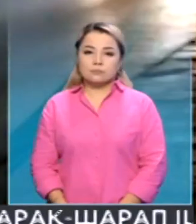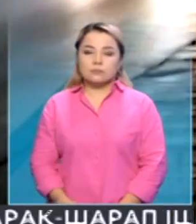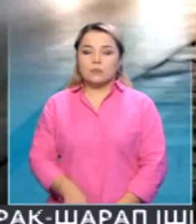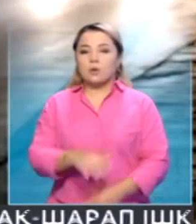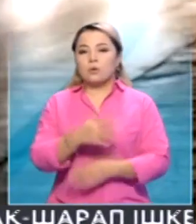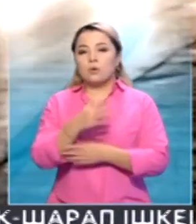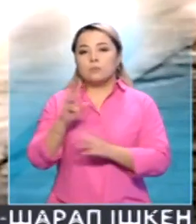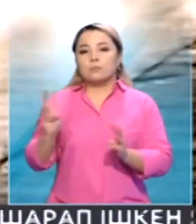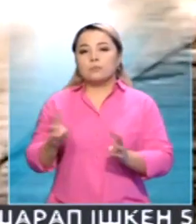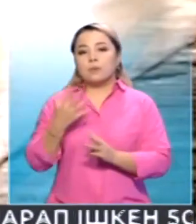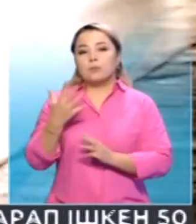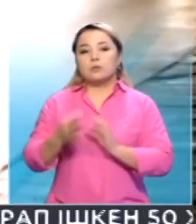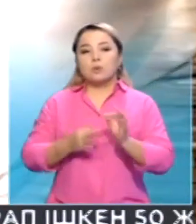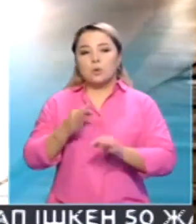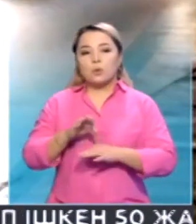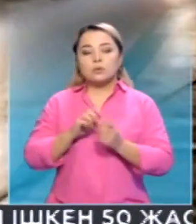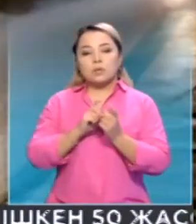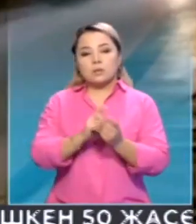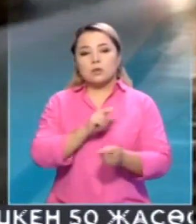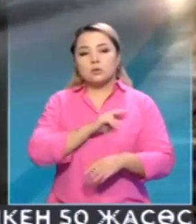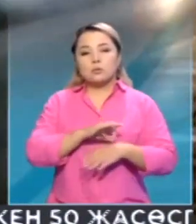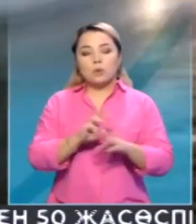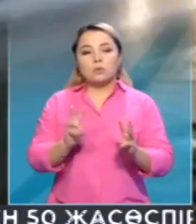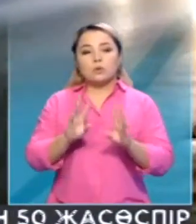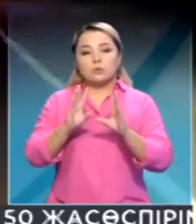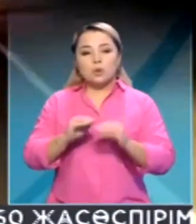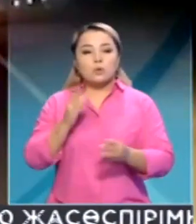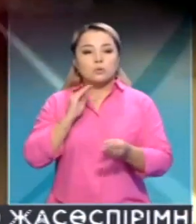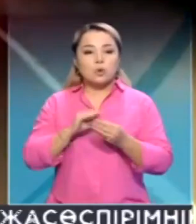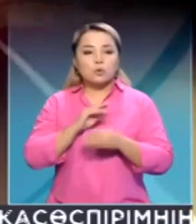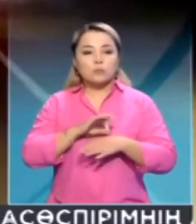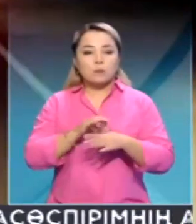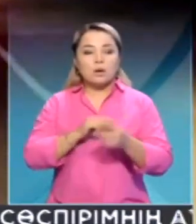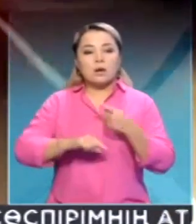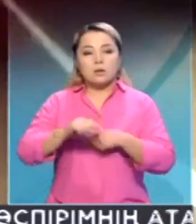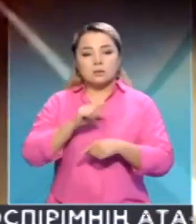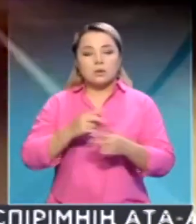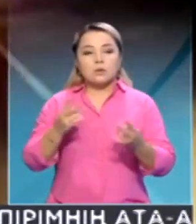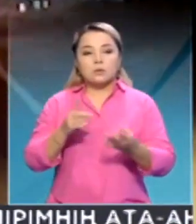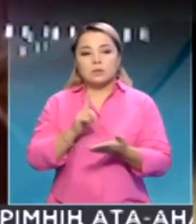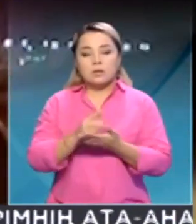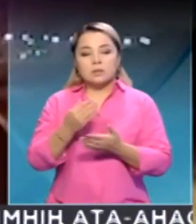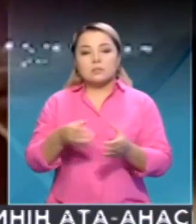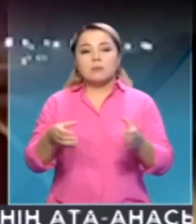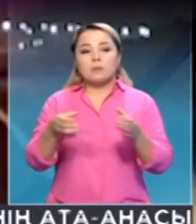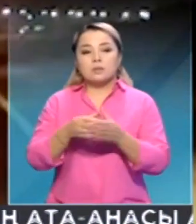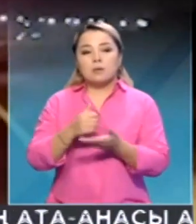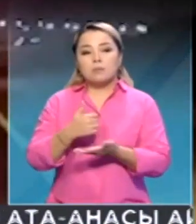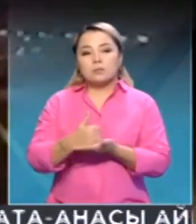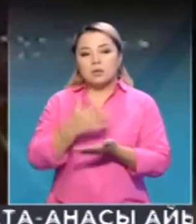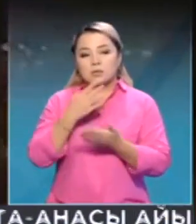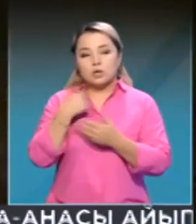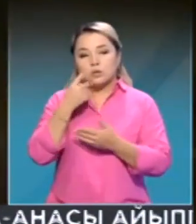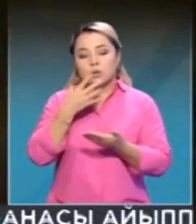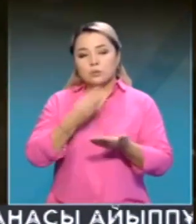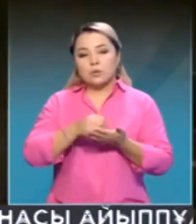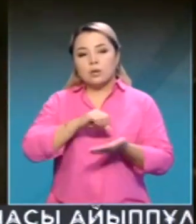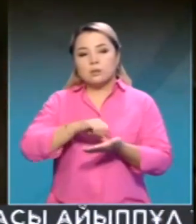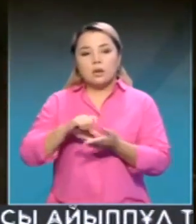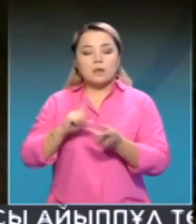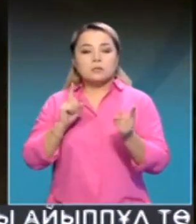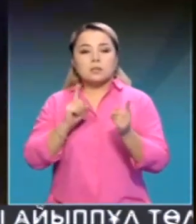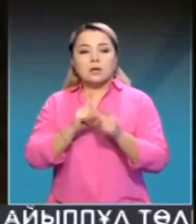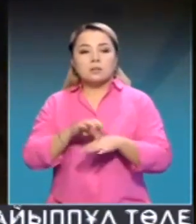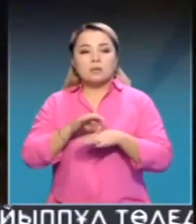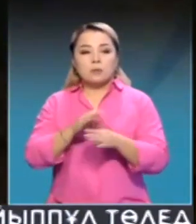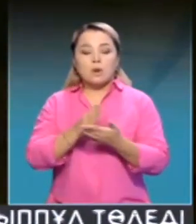Орман өртімен 5 тәулік бойы арпалысқан өрт сөндірушілерді тұрақты жұмыс орнына қайтып келуде. Оларды департамент басшылығы мен жеке құрам қошеметпен қарсы